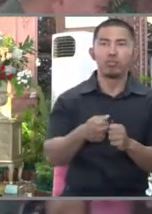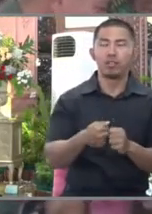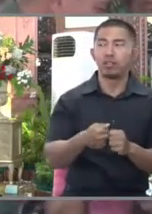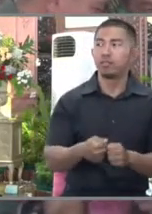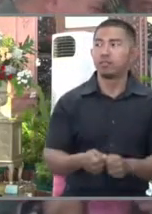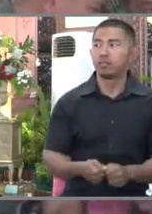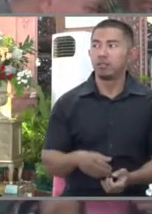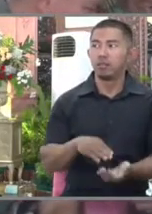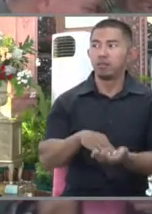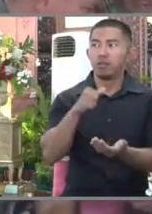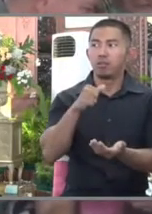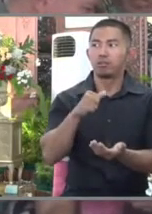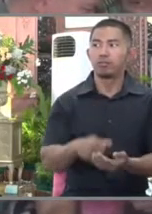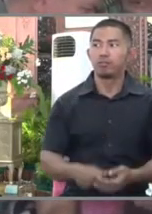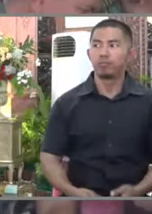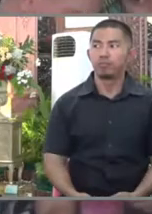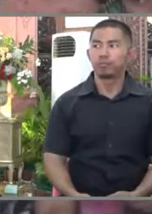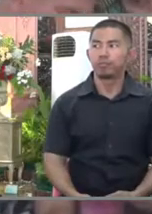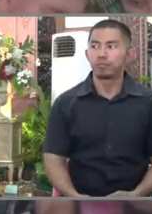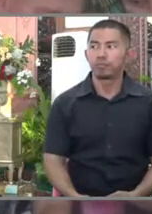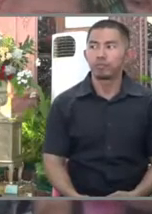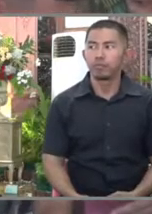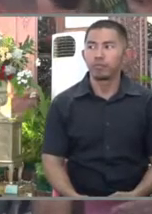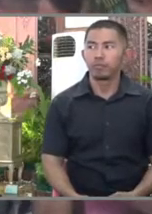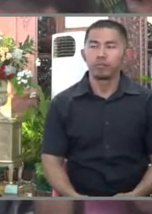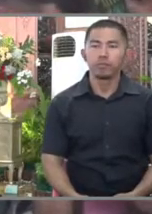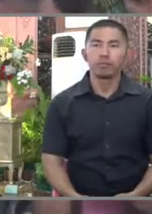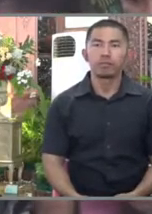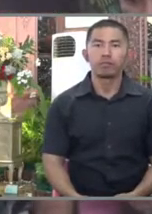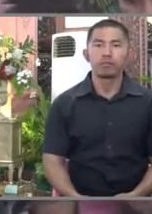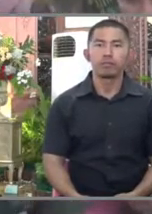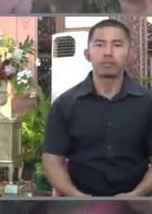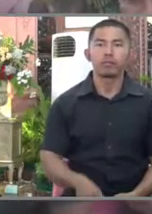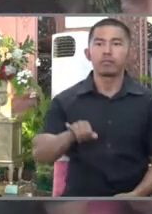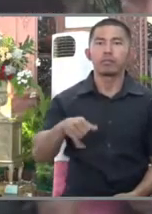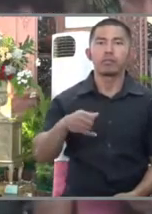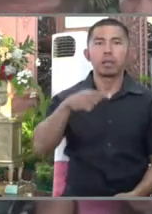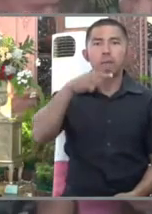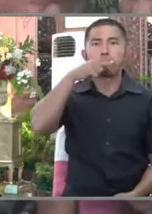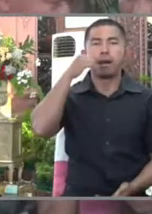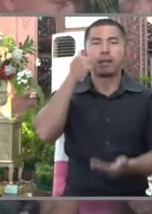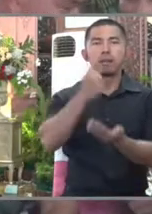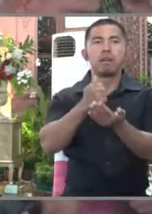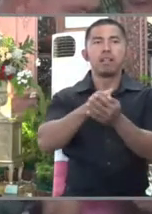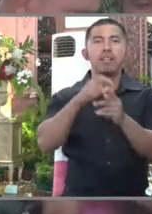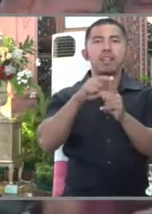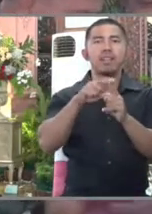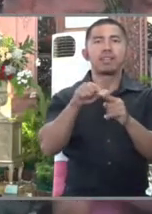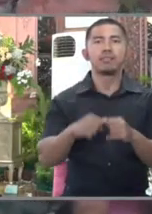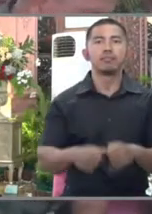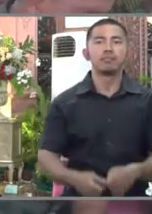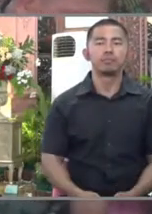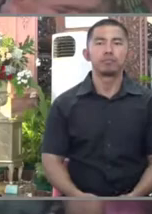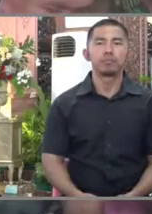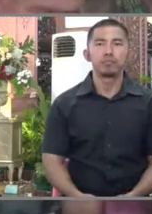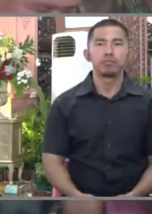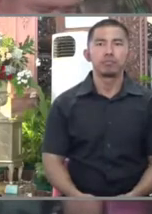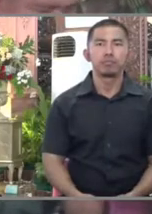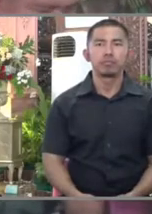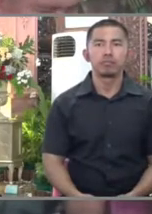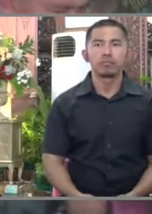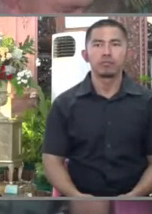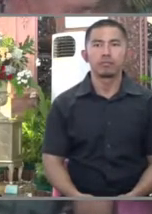Forkompinda dan OPD seluruh Jawa Tengah, juga kepala daerah baik